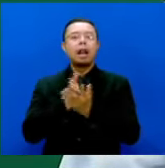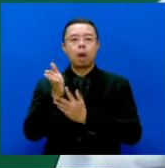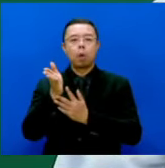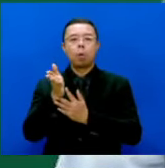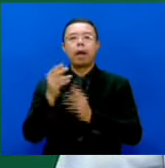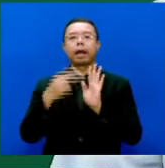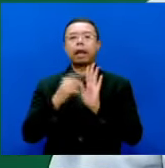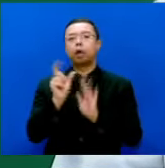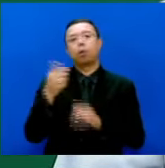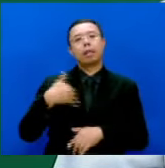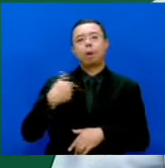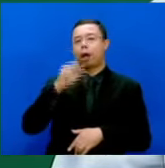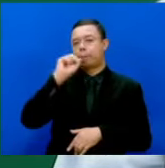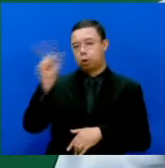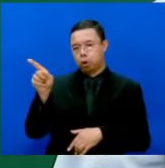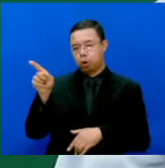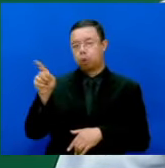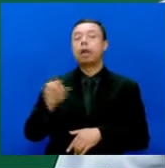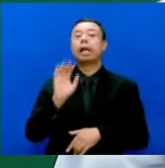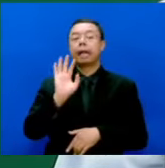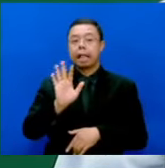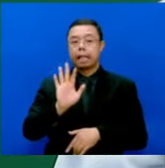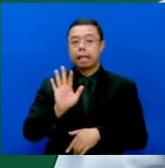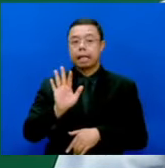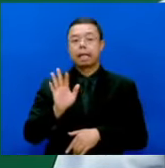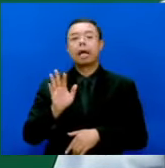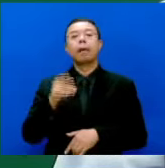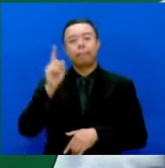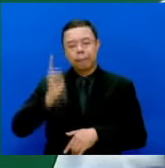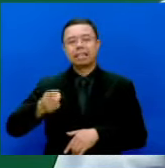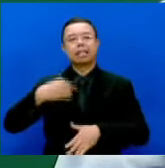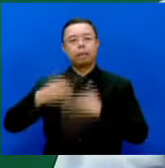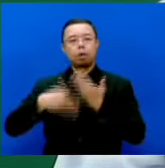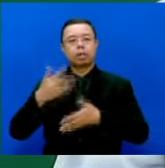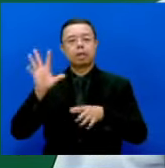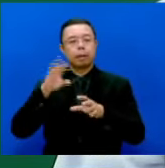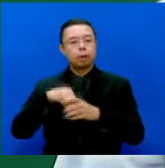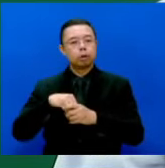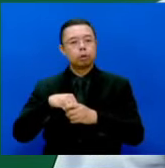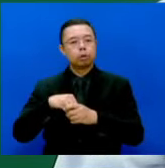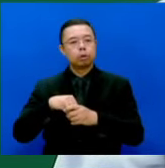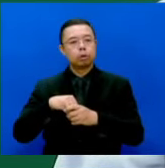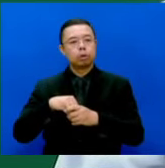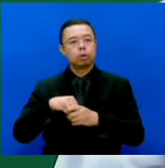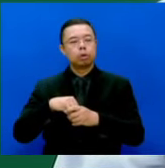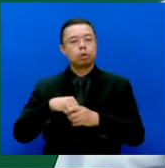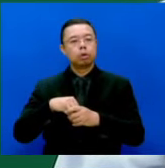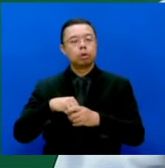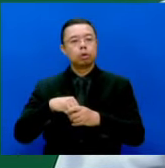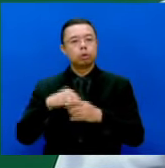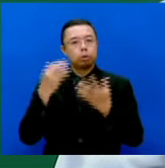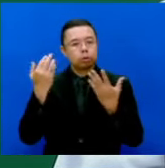mereka tidak melakukan itu Nah nanti akan diproses termasuk unusia ini sudah menjadbalkan